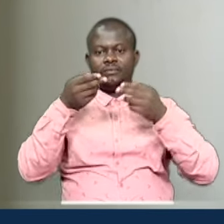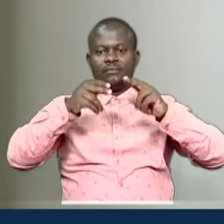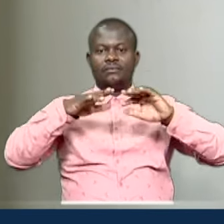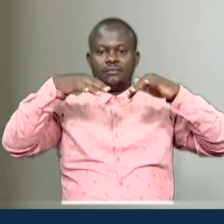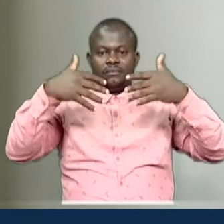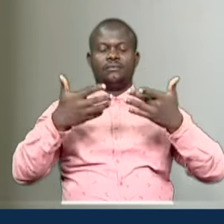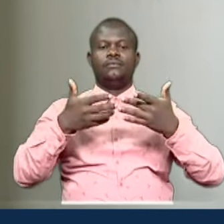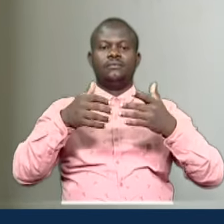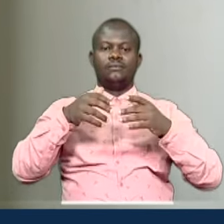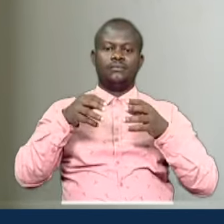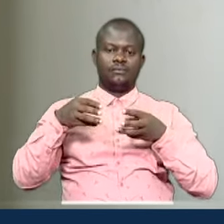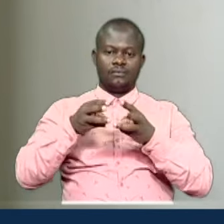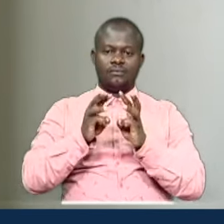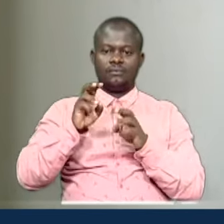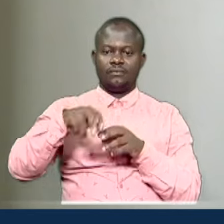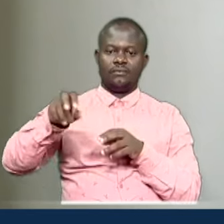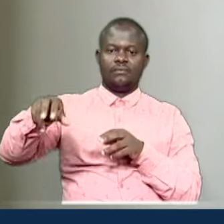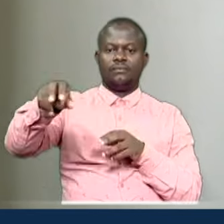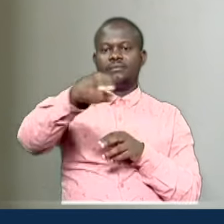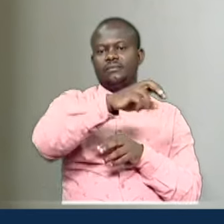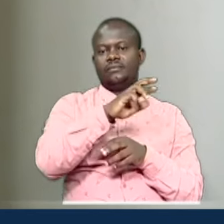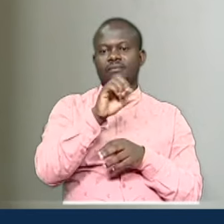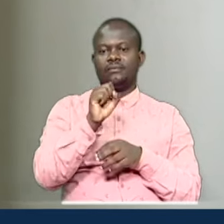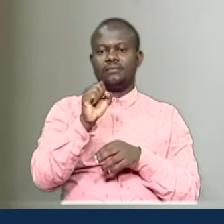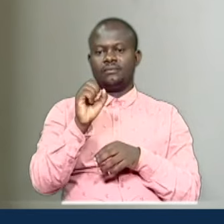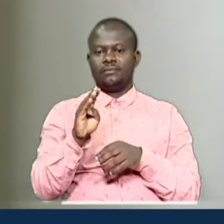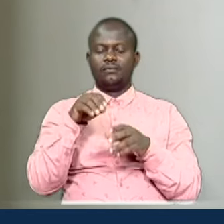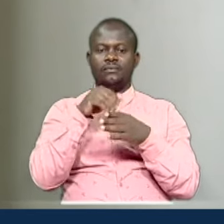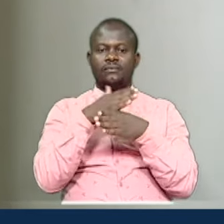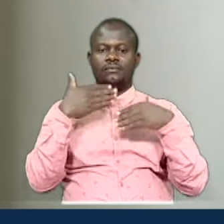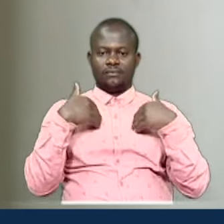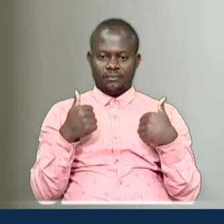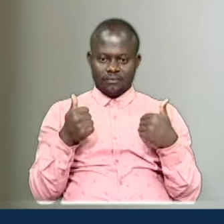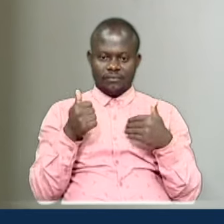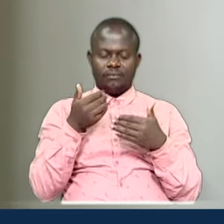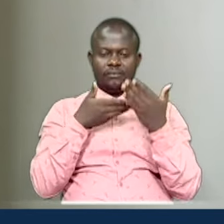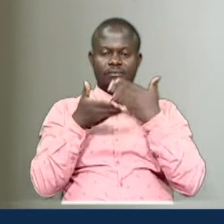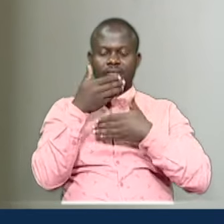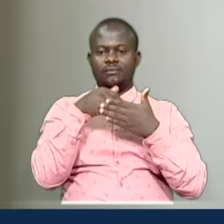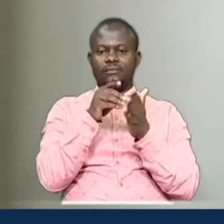uko ari RSSB ari Minisiteri y'Ubuzima ari no kuganira